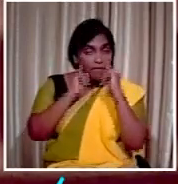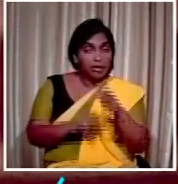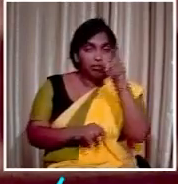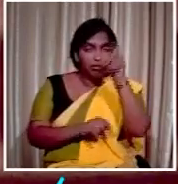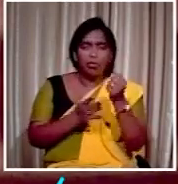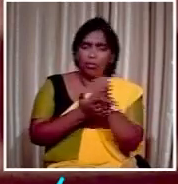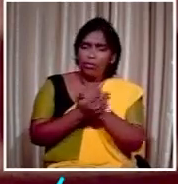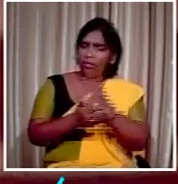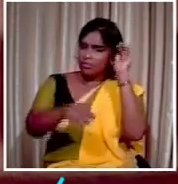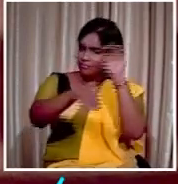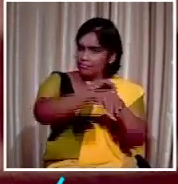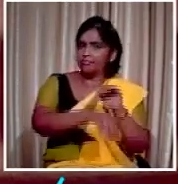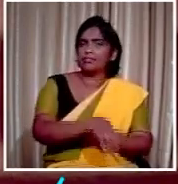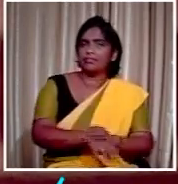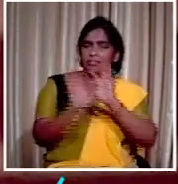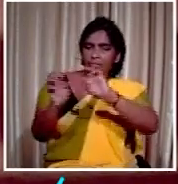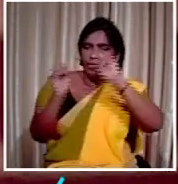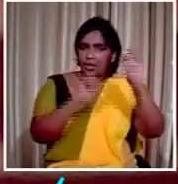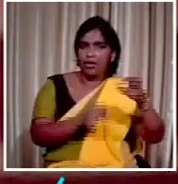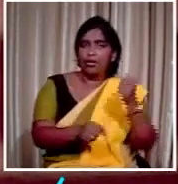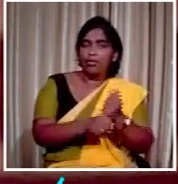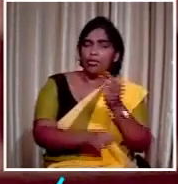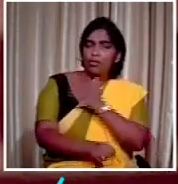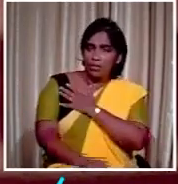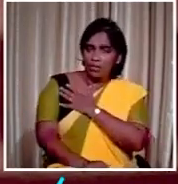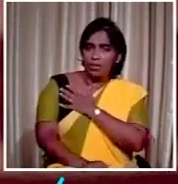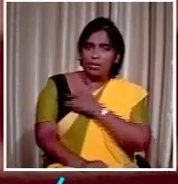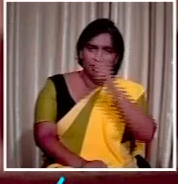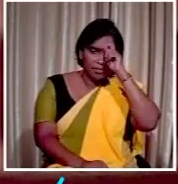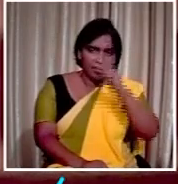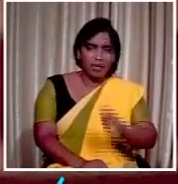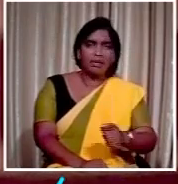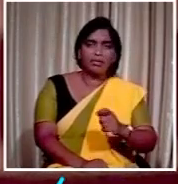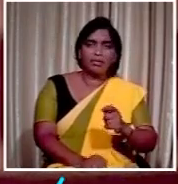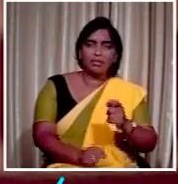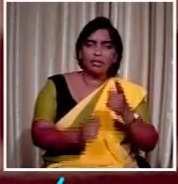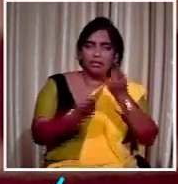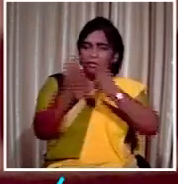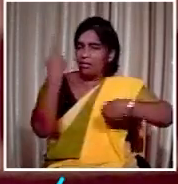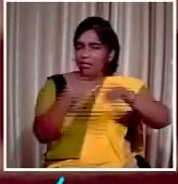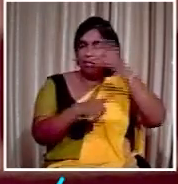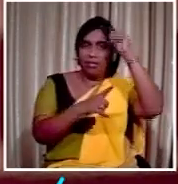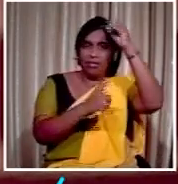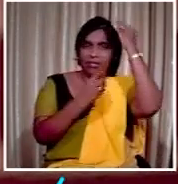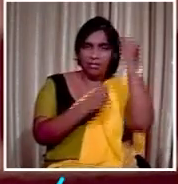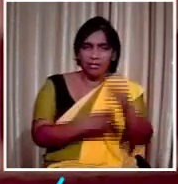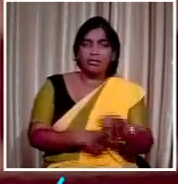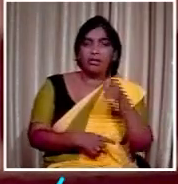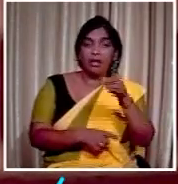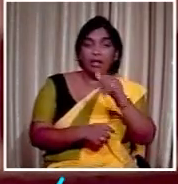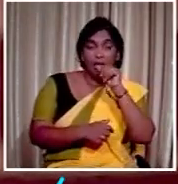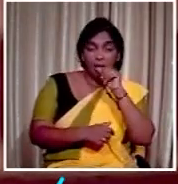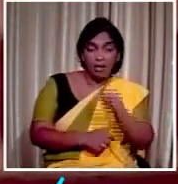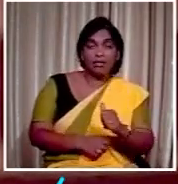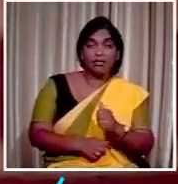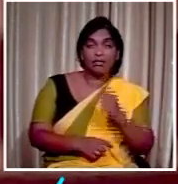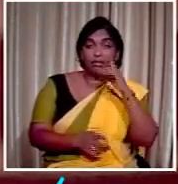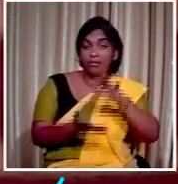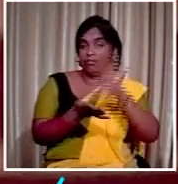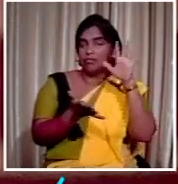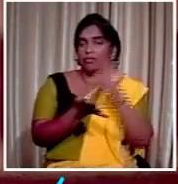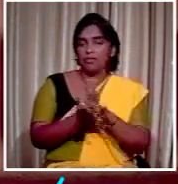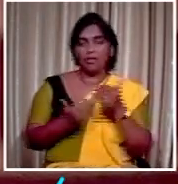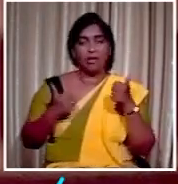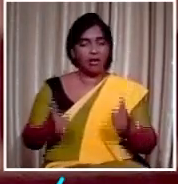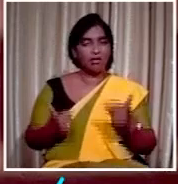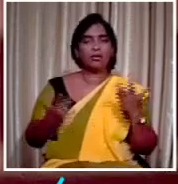ඔක්කොම උන් අල්ලලා දාමු ගෝඨාභය රාජපක්ෂ මහත්තයර මේක පාරාවලල්ලක් වුණේ ඕකට හරියට අවංකව තීන්දුව ගත්තේ නැති